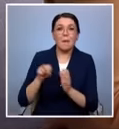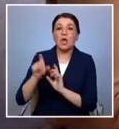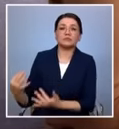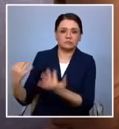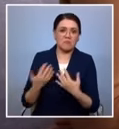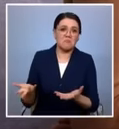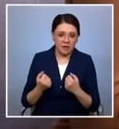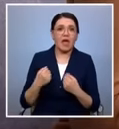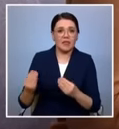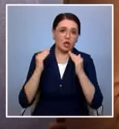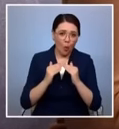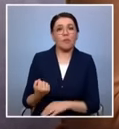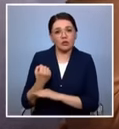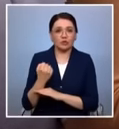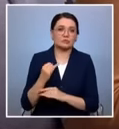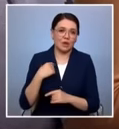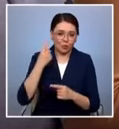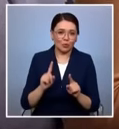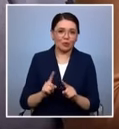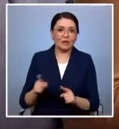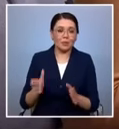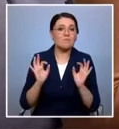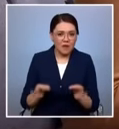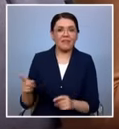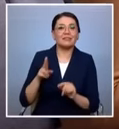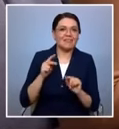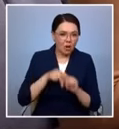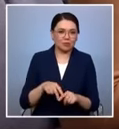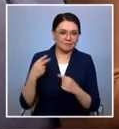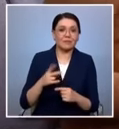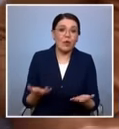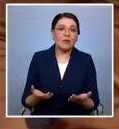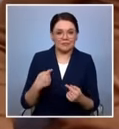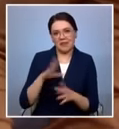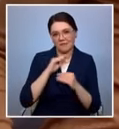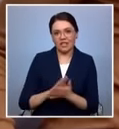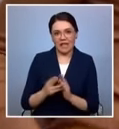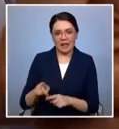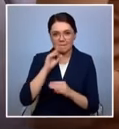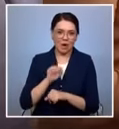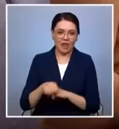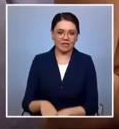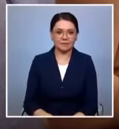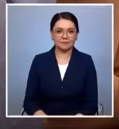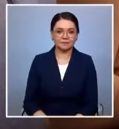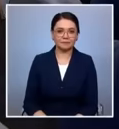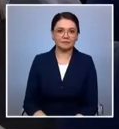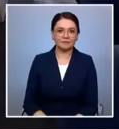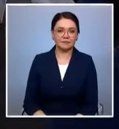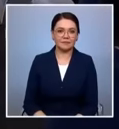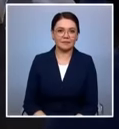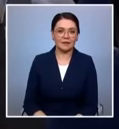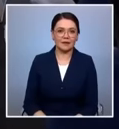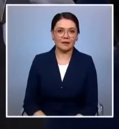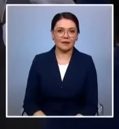ну, потому что это было бы, наверное, бесчеловечно по отношению к нашим подписчикам. Надеюсь, мне удалось отобрать для вас самое важное